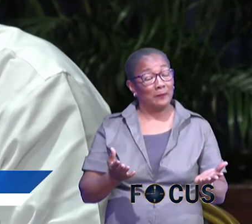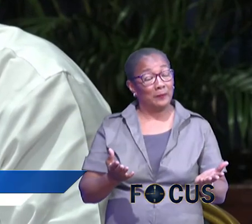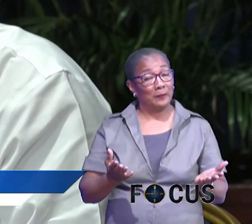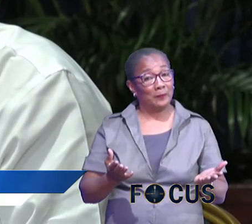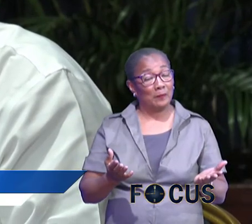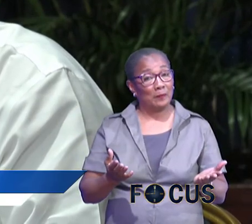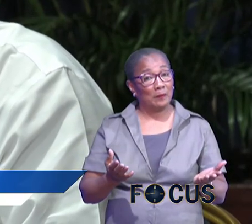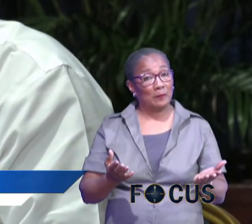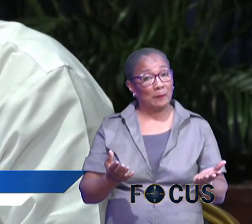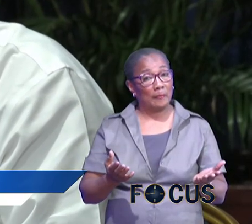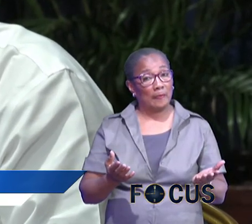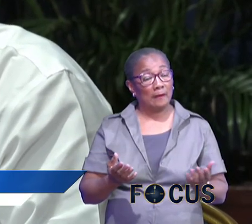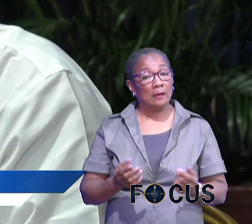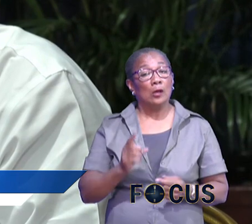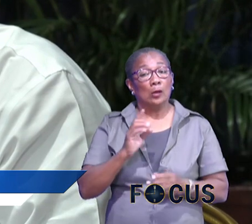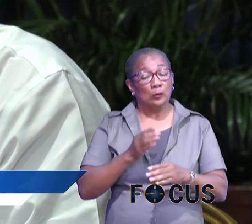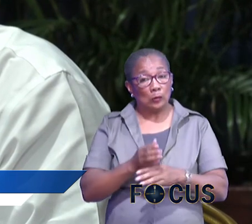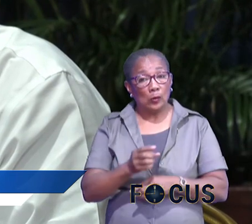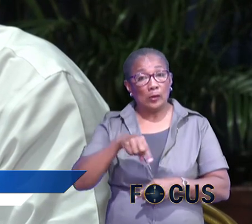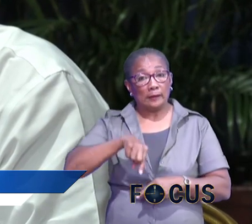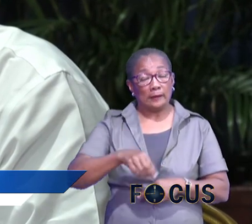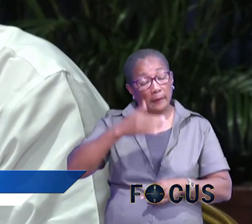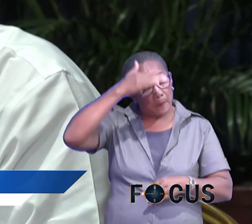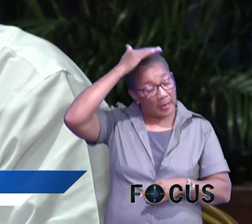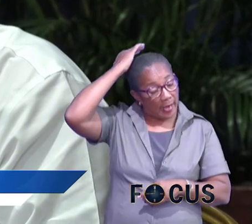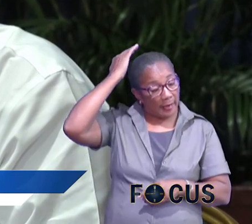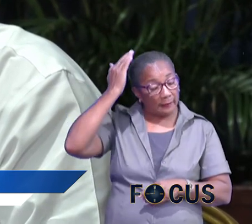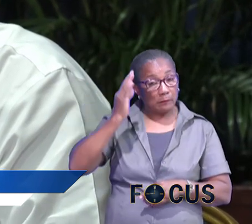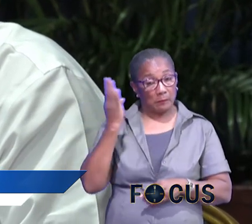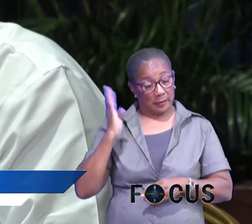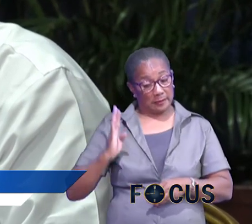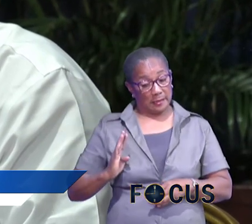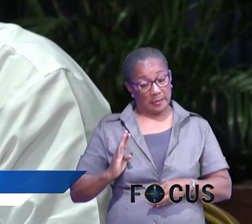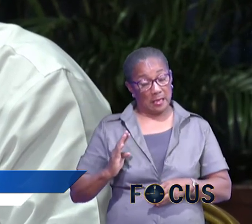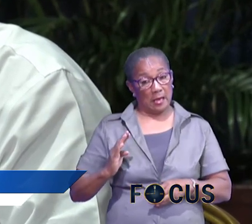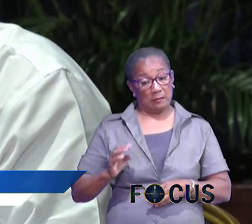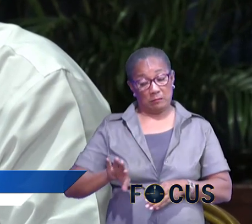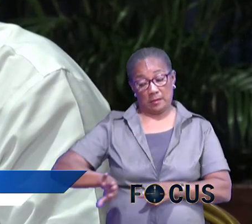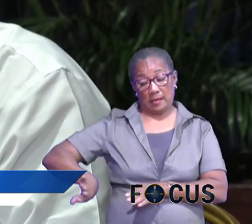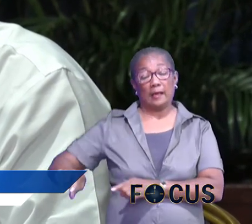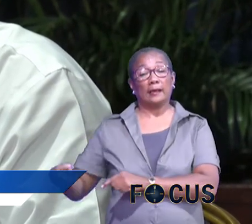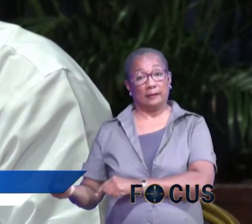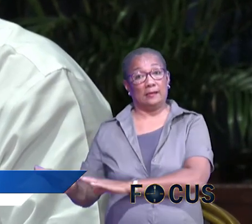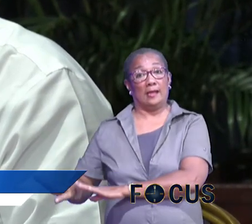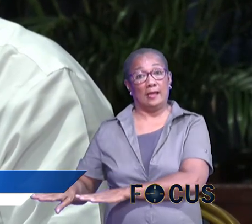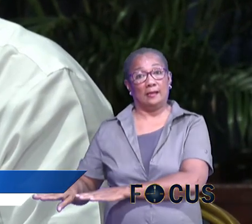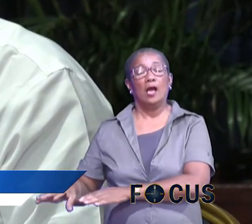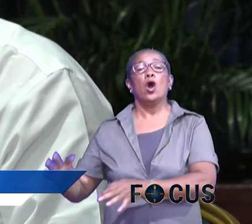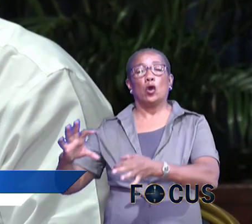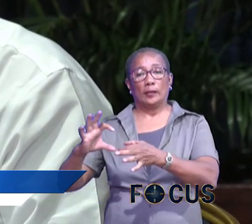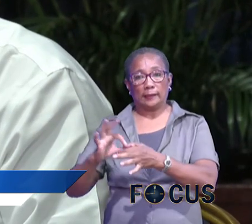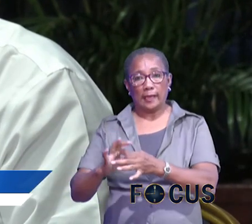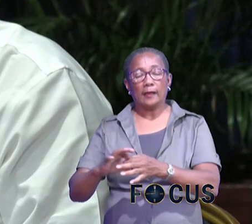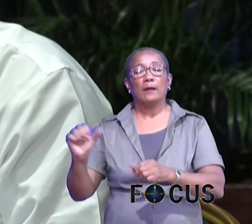geweest. Door hem in quarantaine te plaatsen, is het contact met